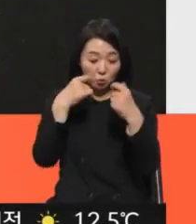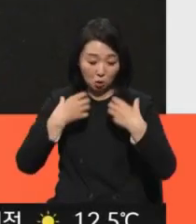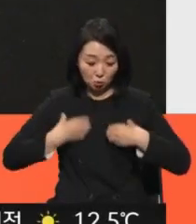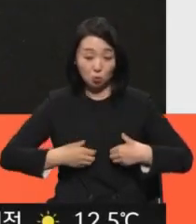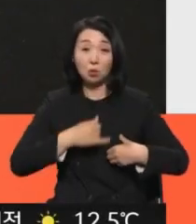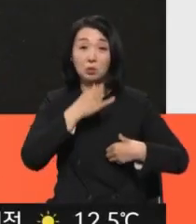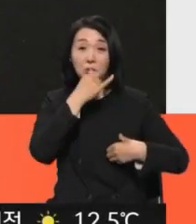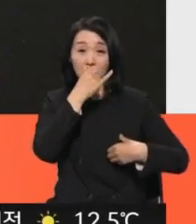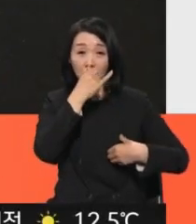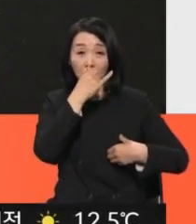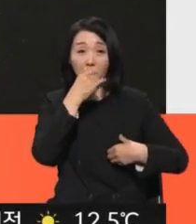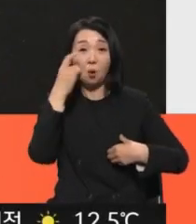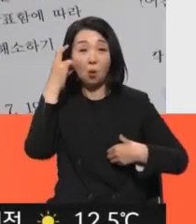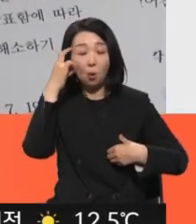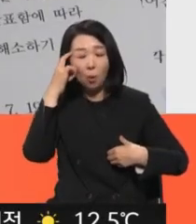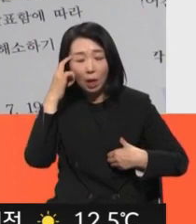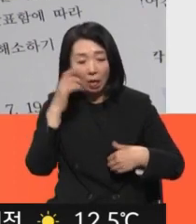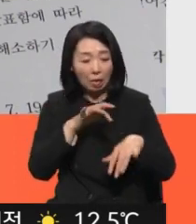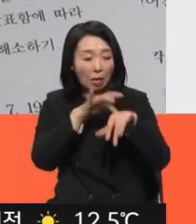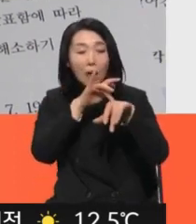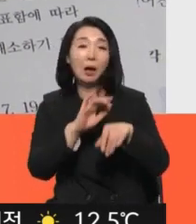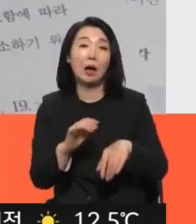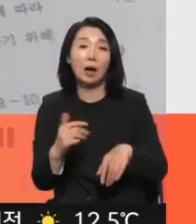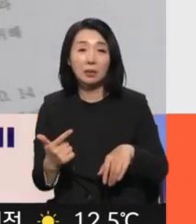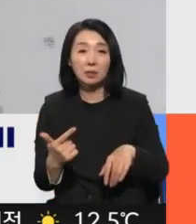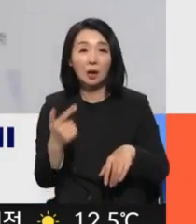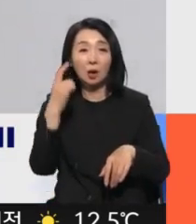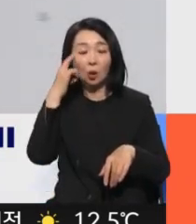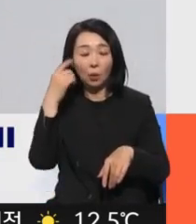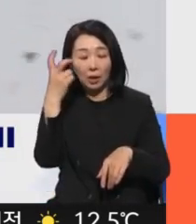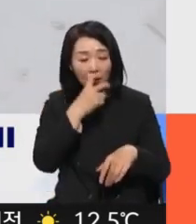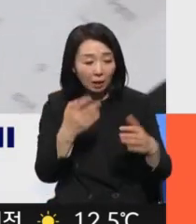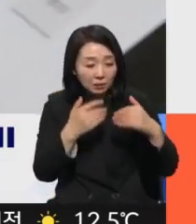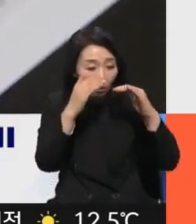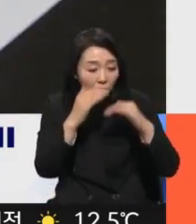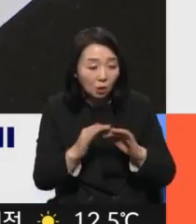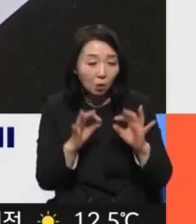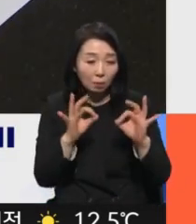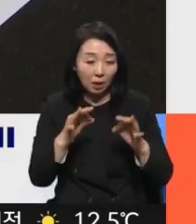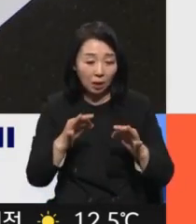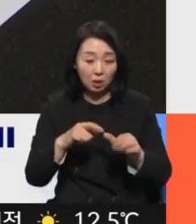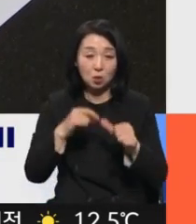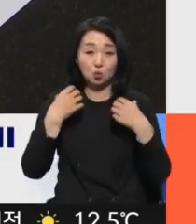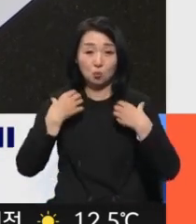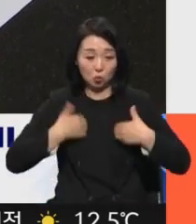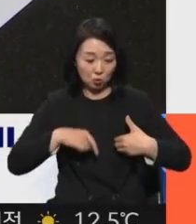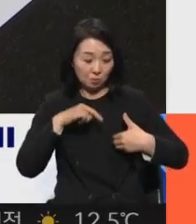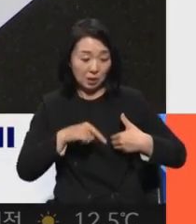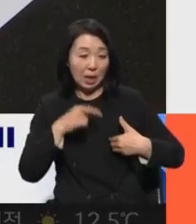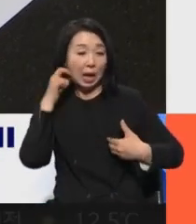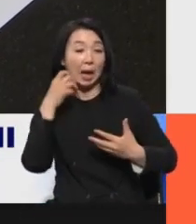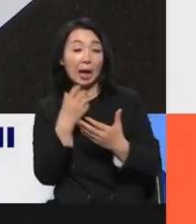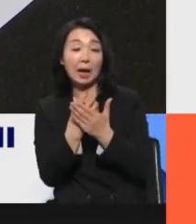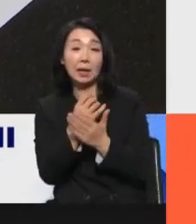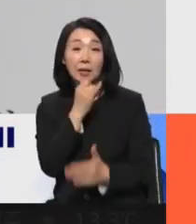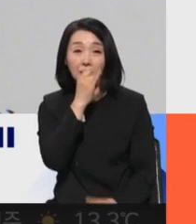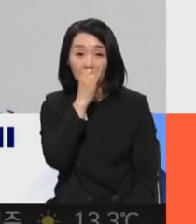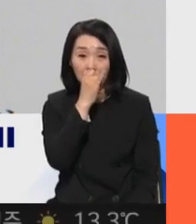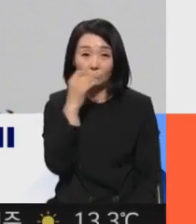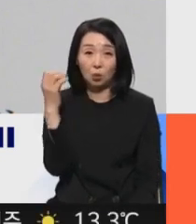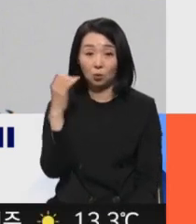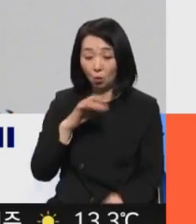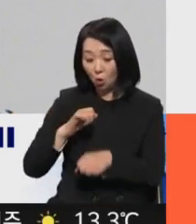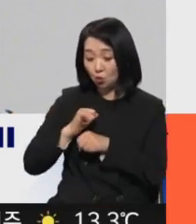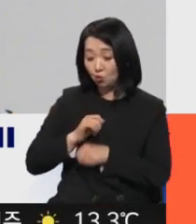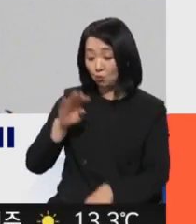실족이 아니었다는 점을 강조한 겁니다 그런데 감성 보도자료에 따르면이 구명조끼에는 한자가 적혀 있었고